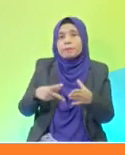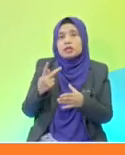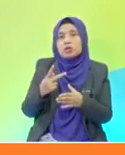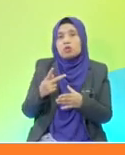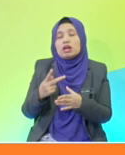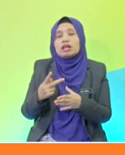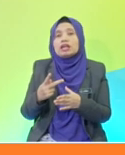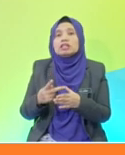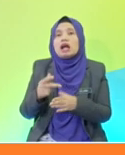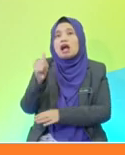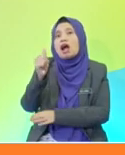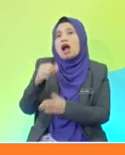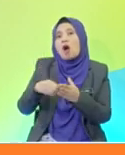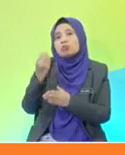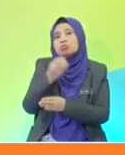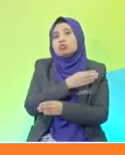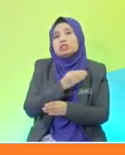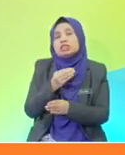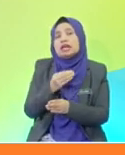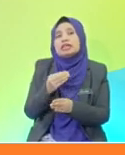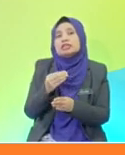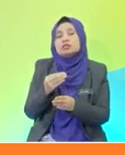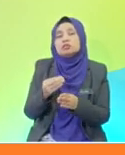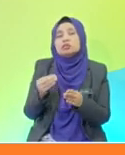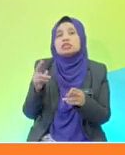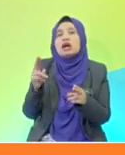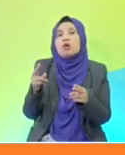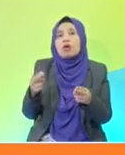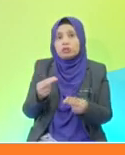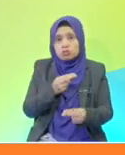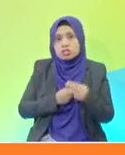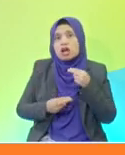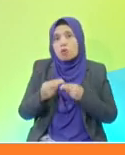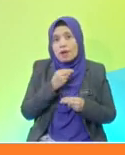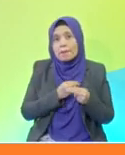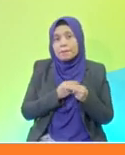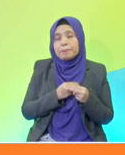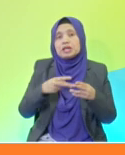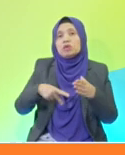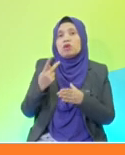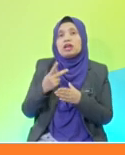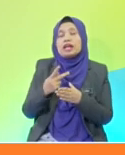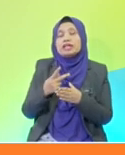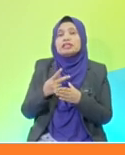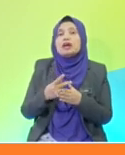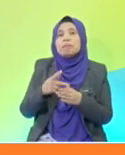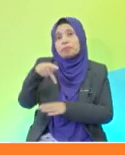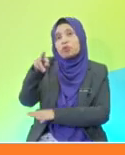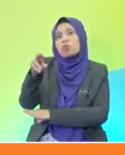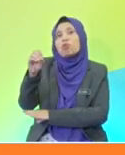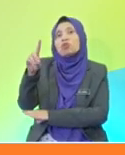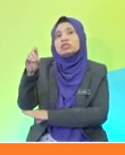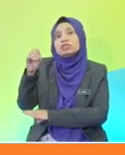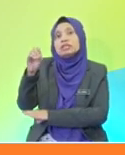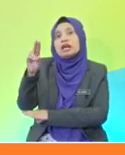menghasilkan output dan diilah Usahawan ataupun individu yang memberi hasil pengeluaran secara produktif sama